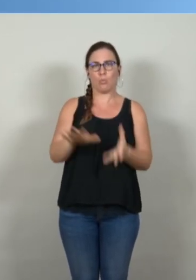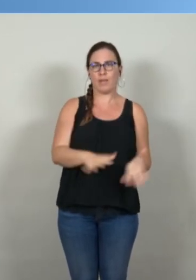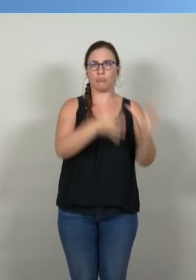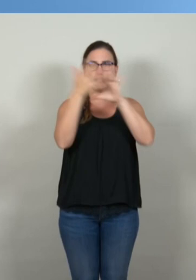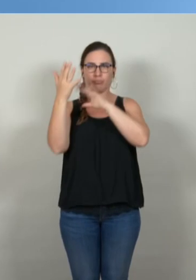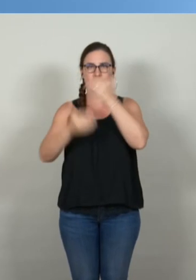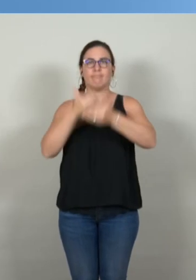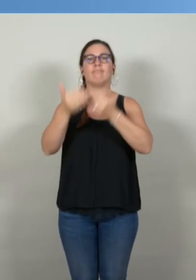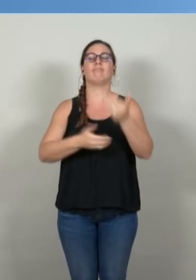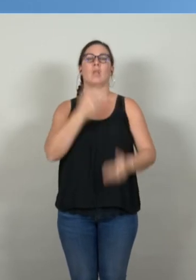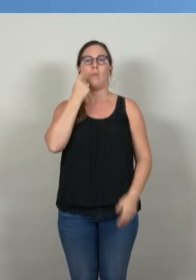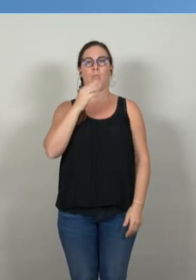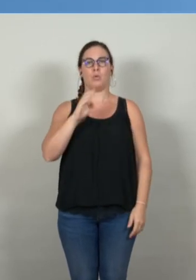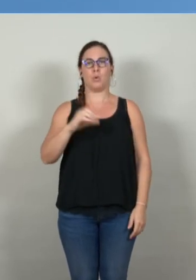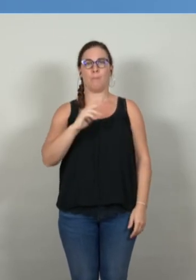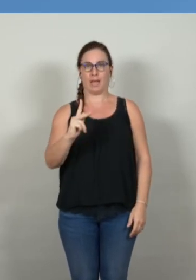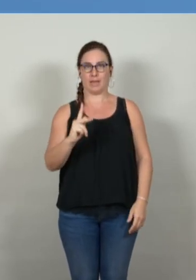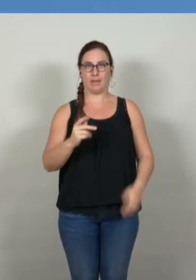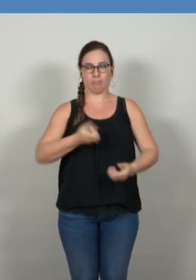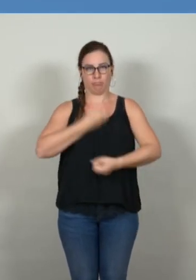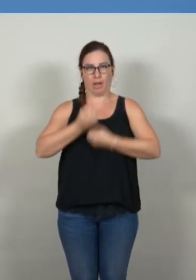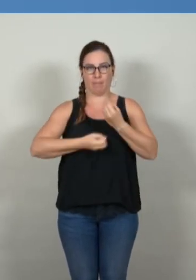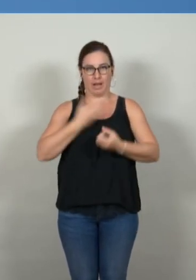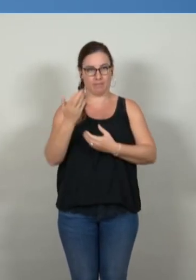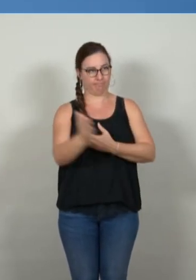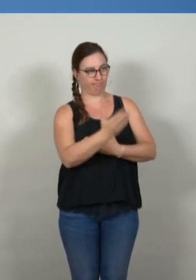si Monsieur bac qui nous en parle